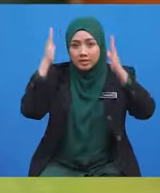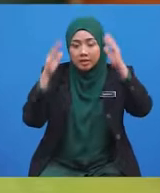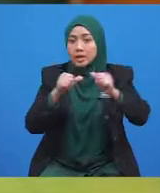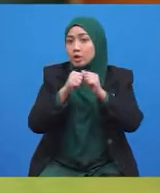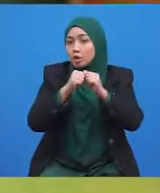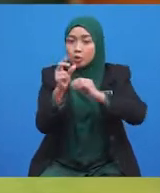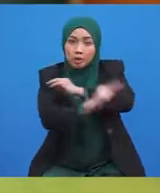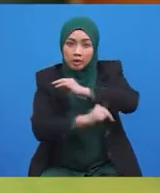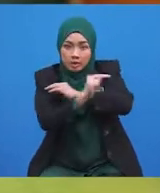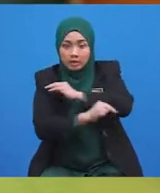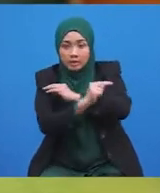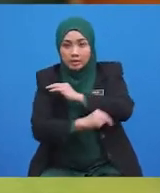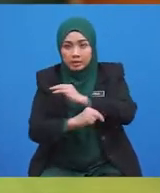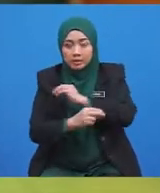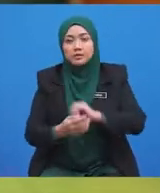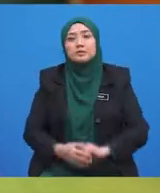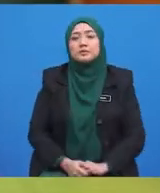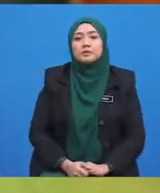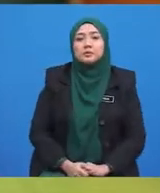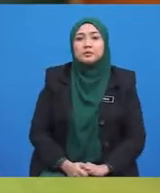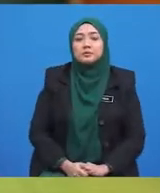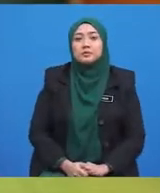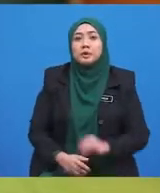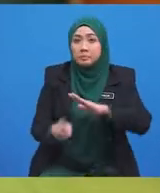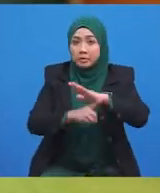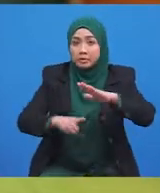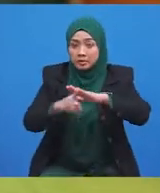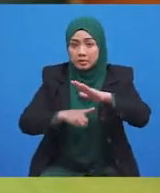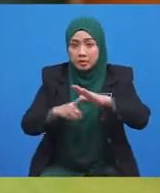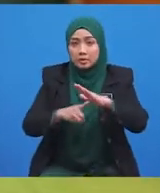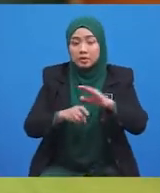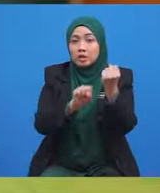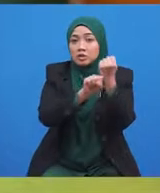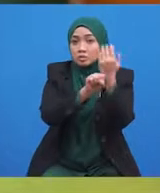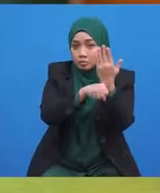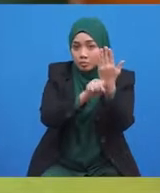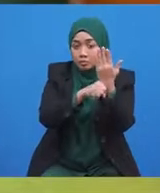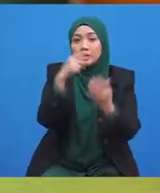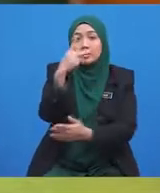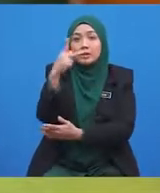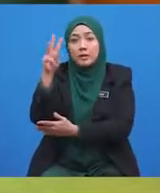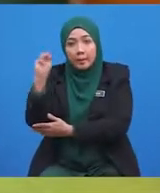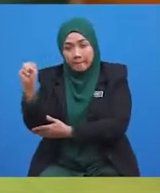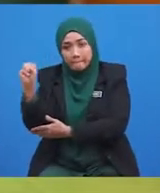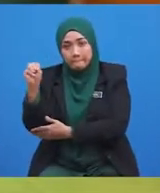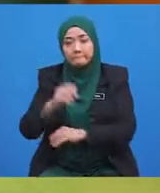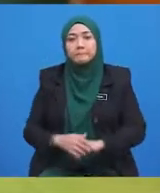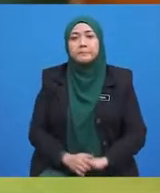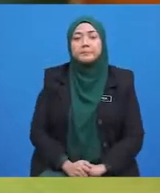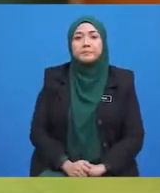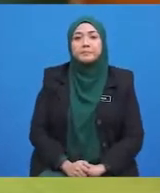hingga 6 April 2020 berdasarkan sumber daripada Kementerian Kesihatan